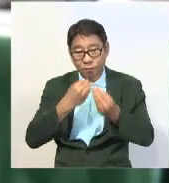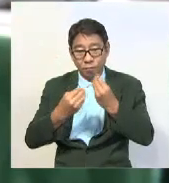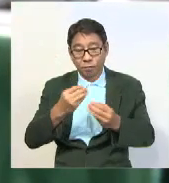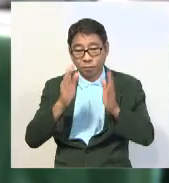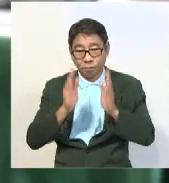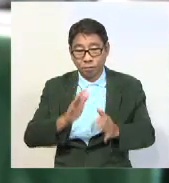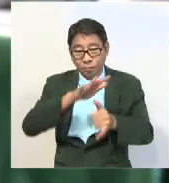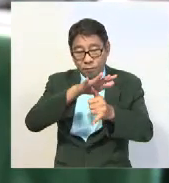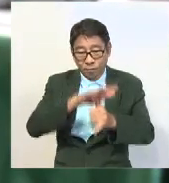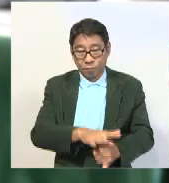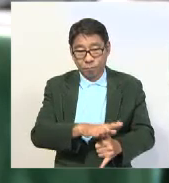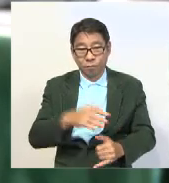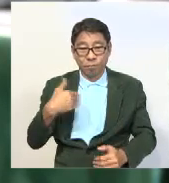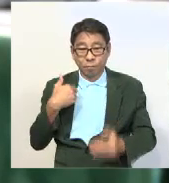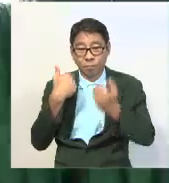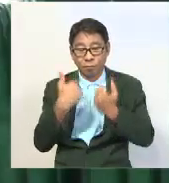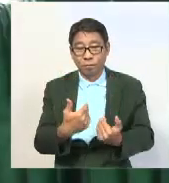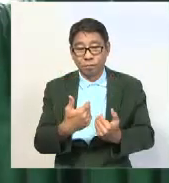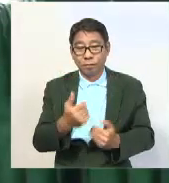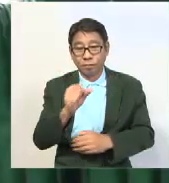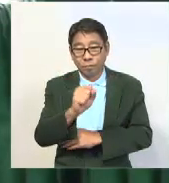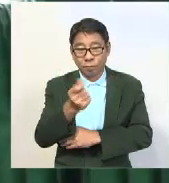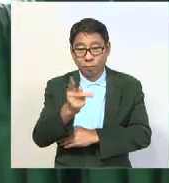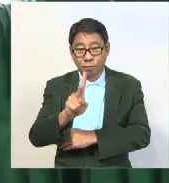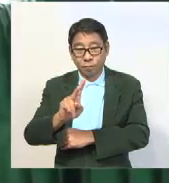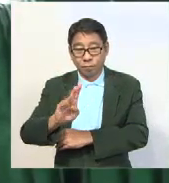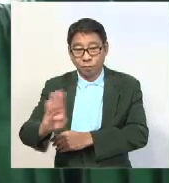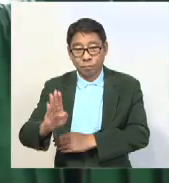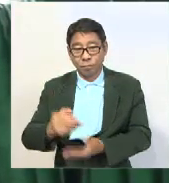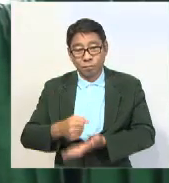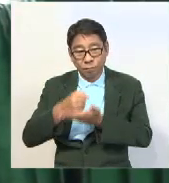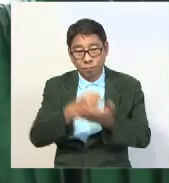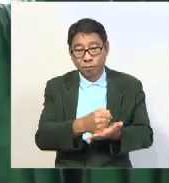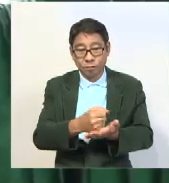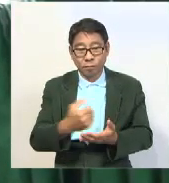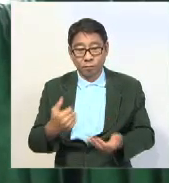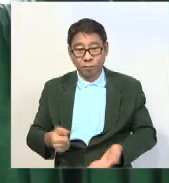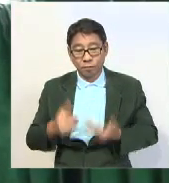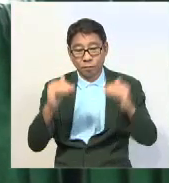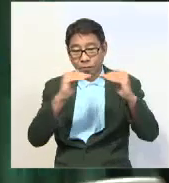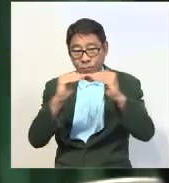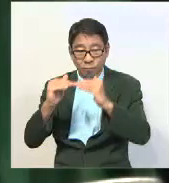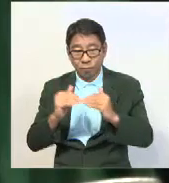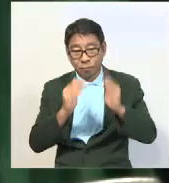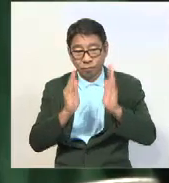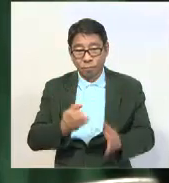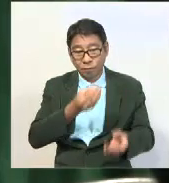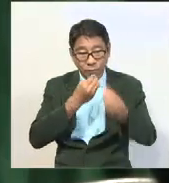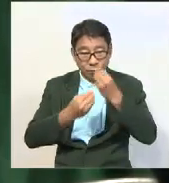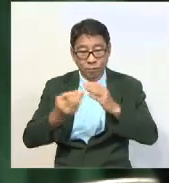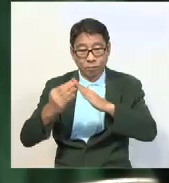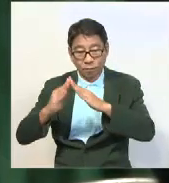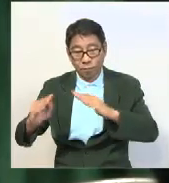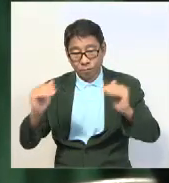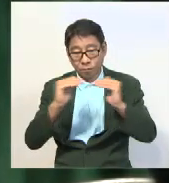ถูกเอาเปรียบจากผู้ประกอบการนี่แหละสคบก็พยายามที่ให้ความช่วยเหลือและให้ความยุติธรรมกับทั้งผู้บริโภคและก็ผู้ประก